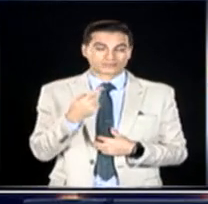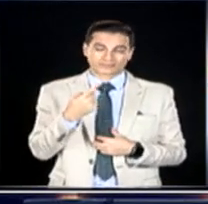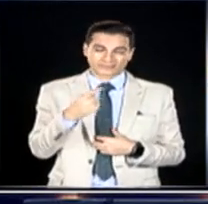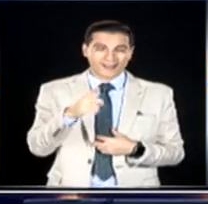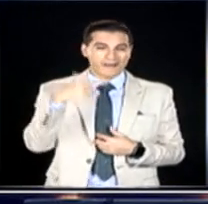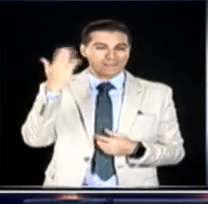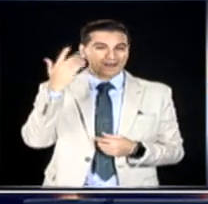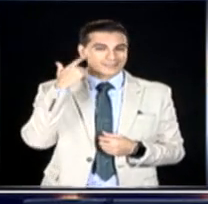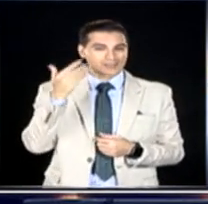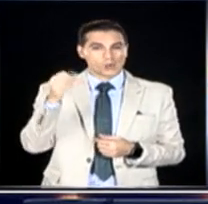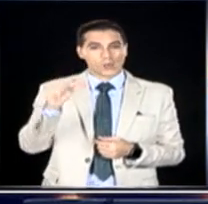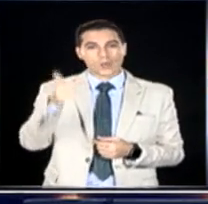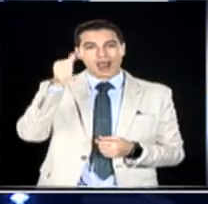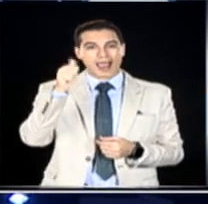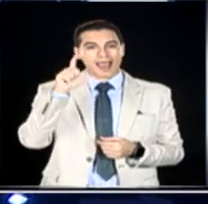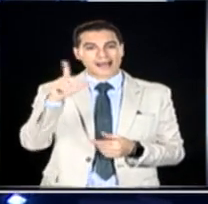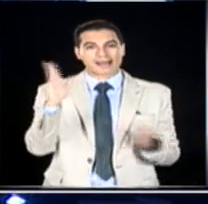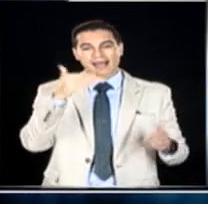بالظبط كده، وائل إحسان.